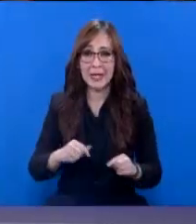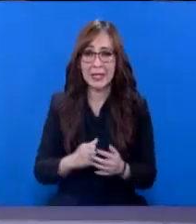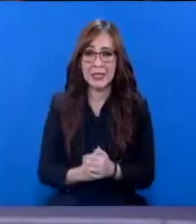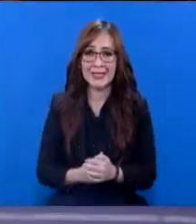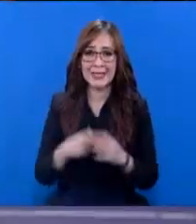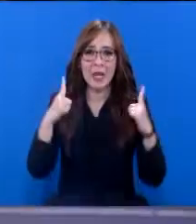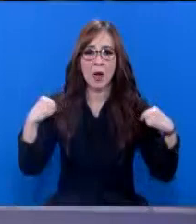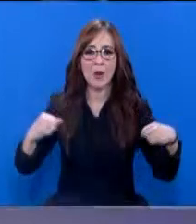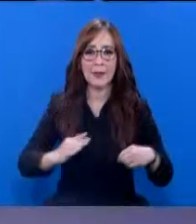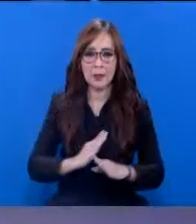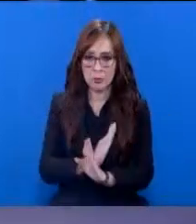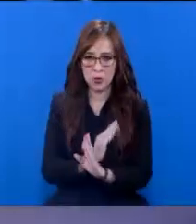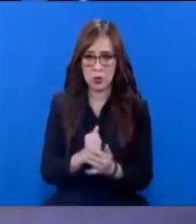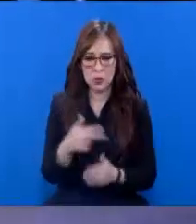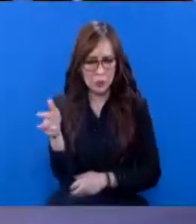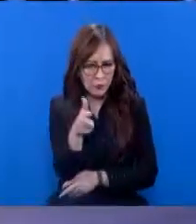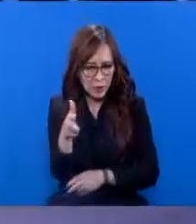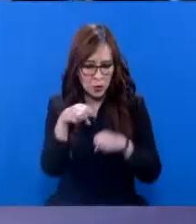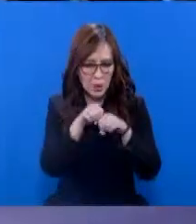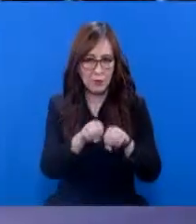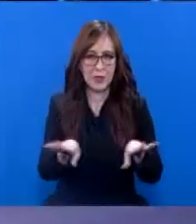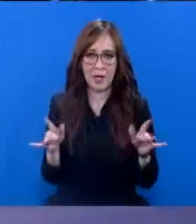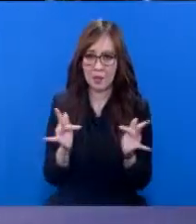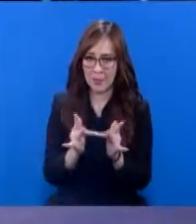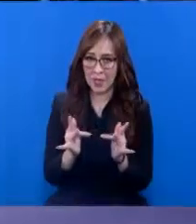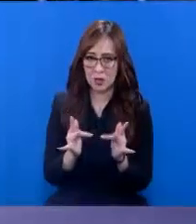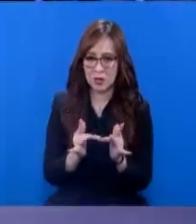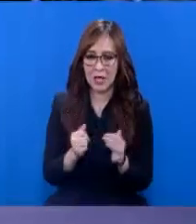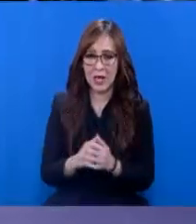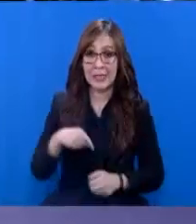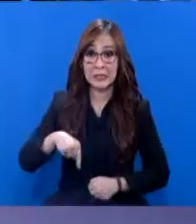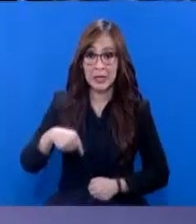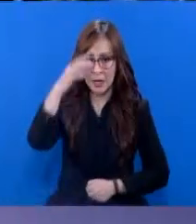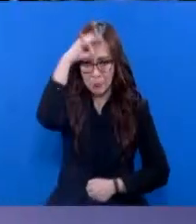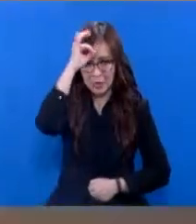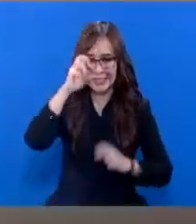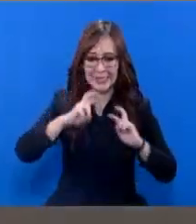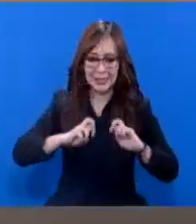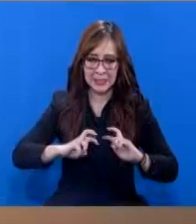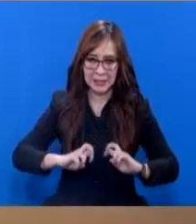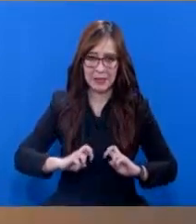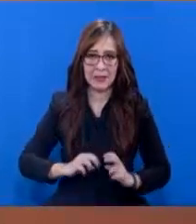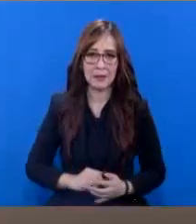terpuji ini beredar viral di media sosial dan kini tengah diselidiki aparat kepolisian.